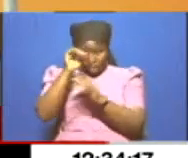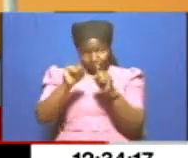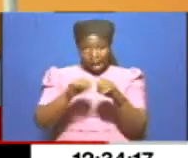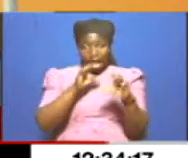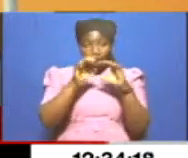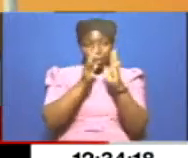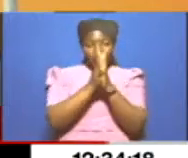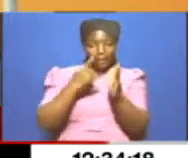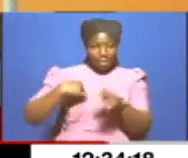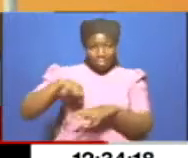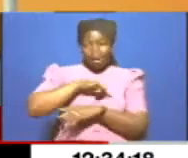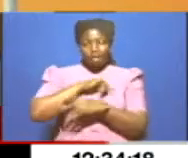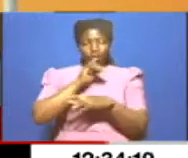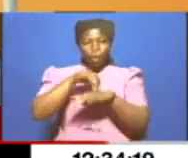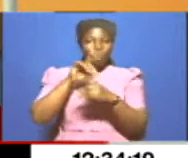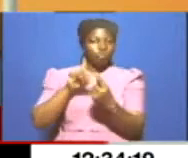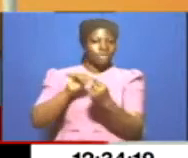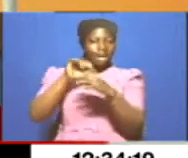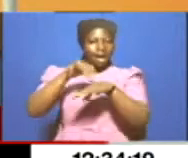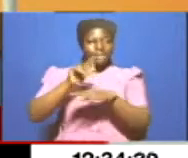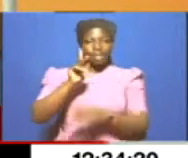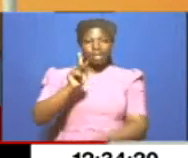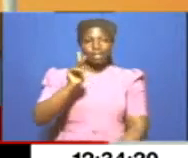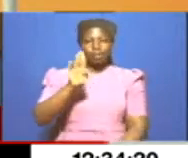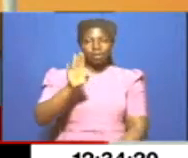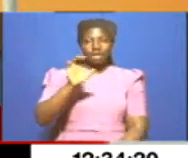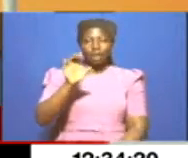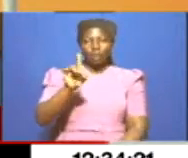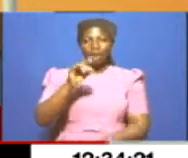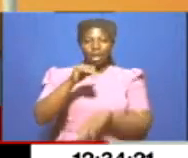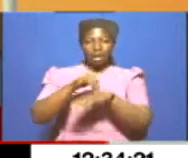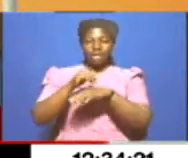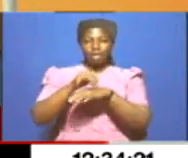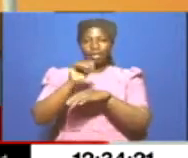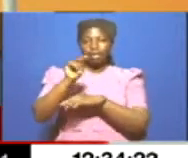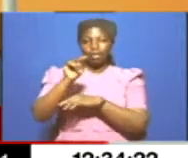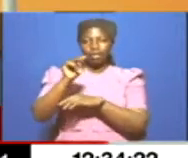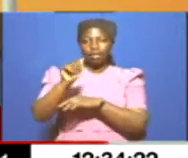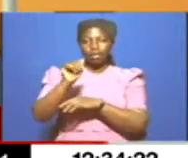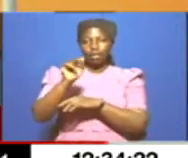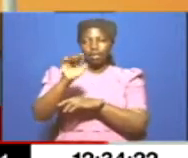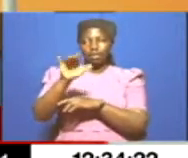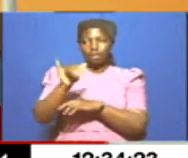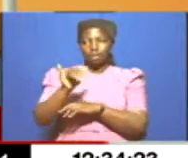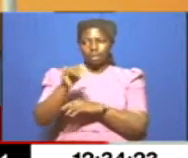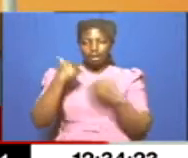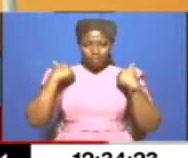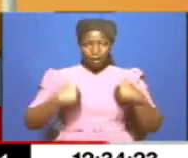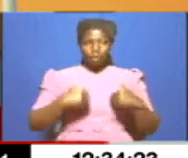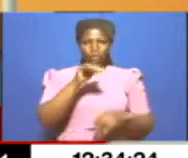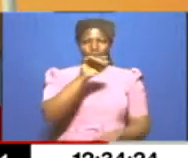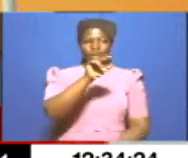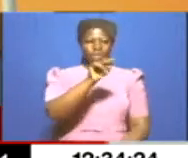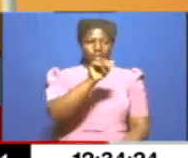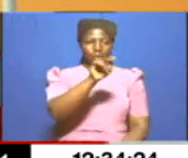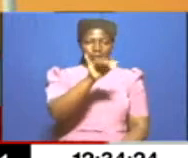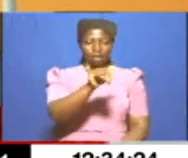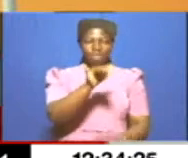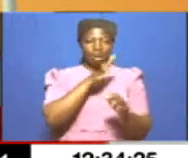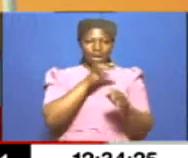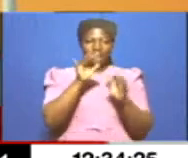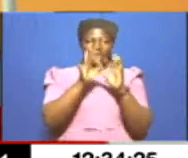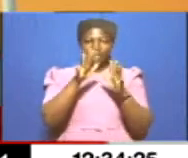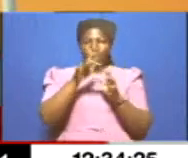kwenye Twitter @KBC Channel 1 @NancyOkware. Mie naitwa Nancy Okware, na mfasiri kwa upande wa ishara